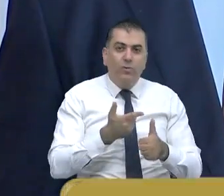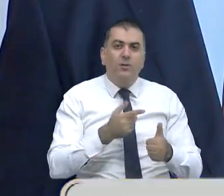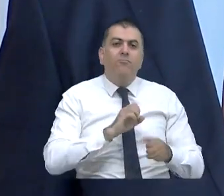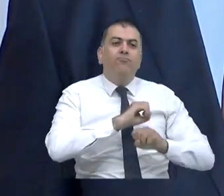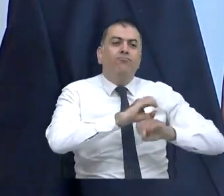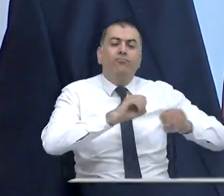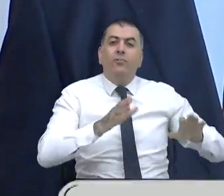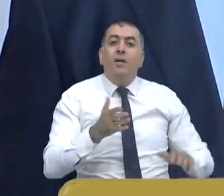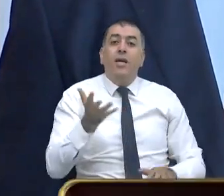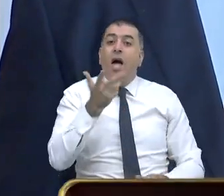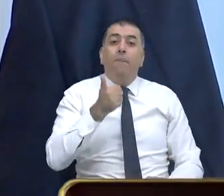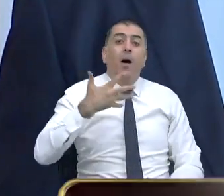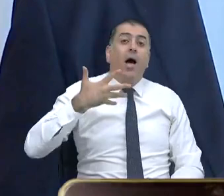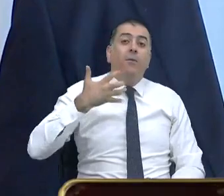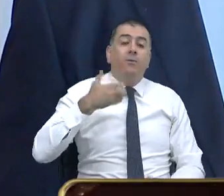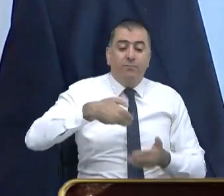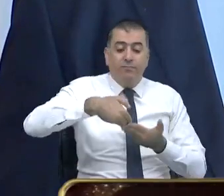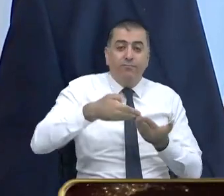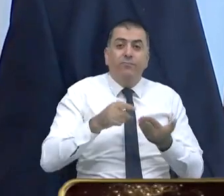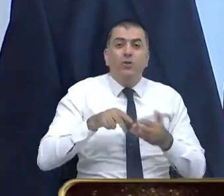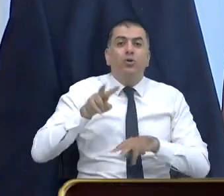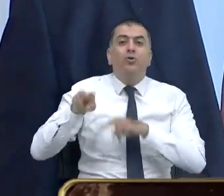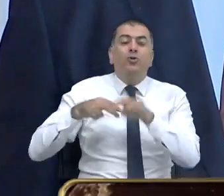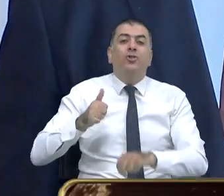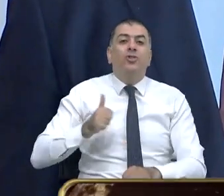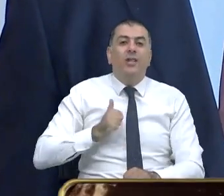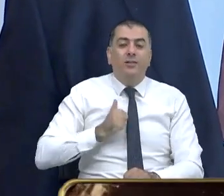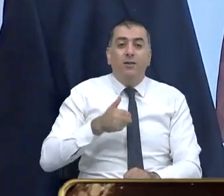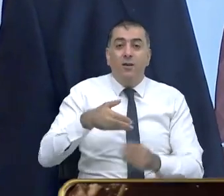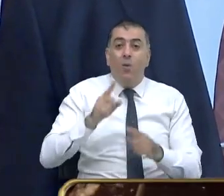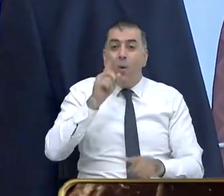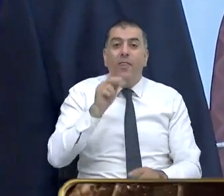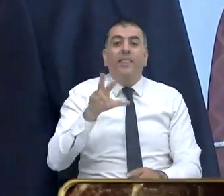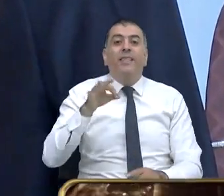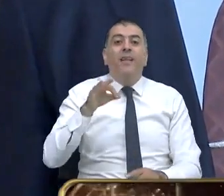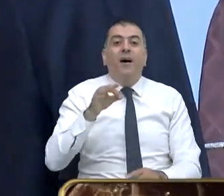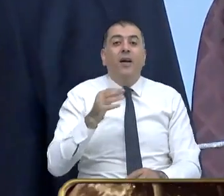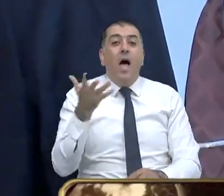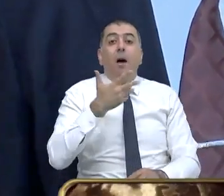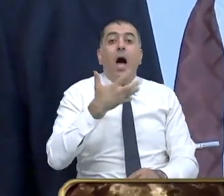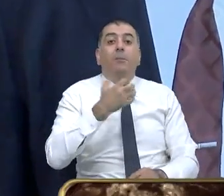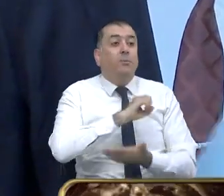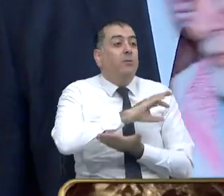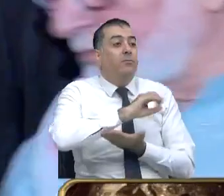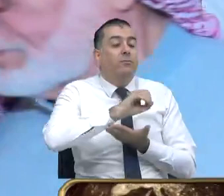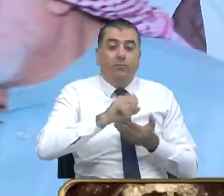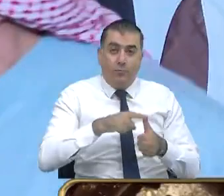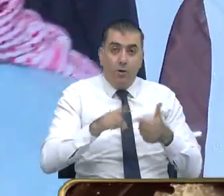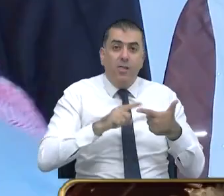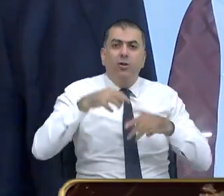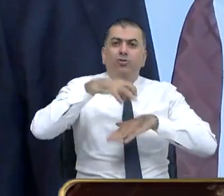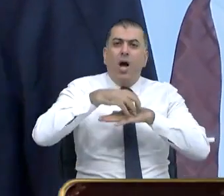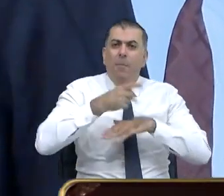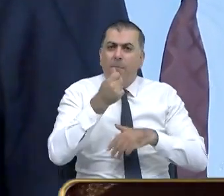من المساعدات 500 كوبون من المؤسسه الاستهلاكيه العسكريه قيمه كل كوبون 30 دينار مساعدات للطلاب علم